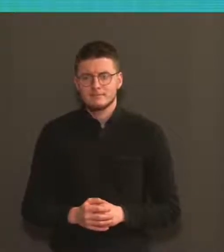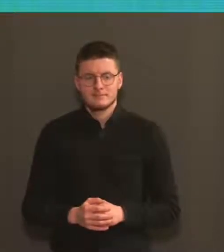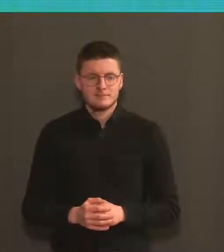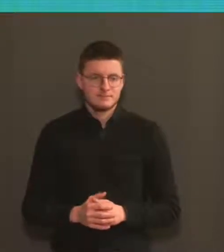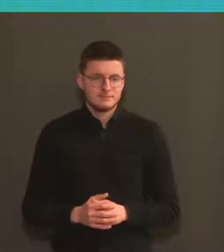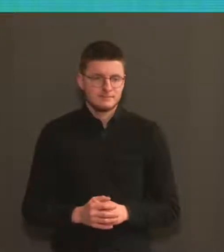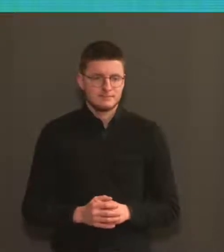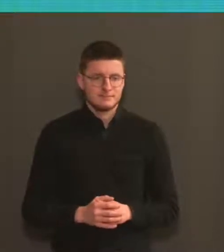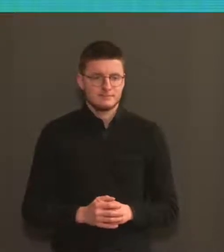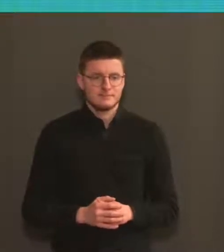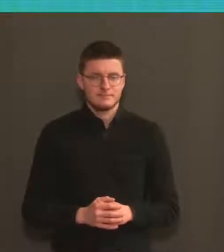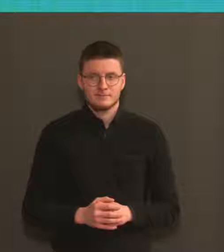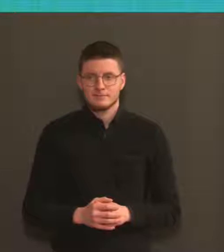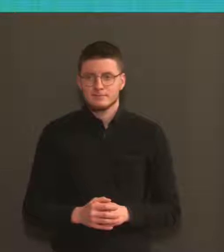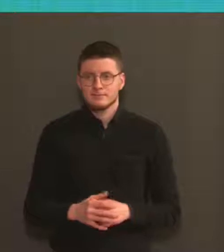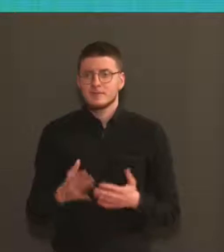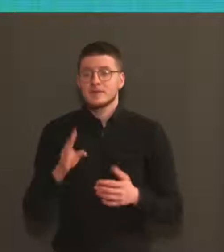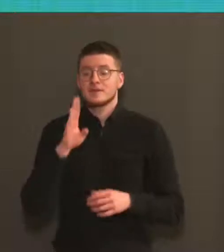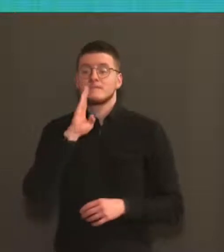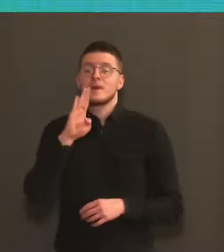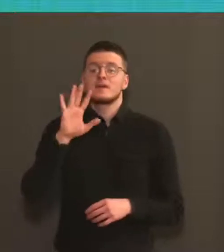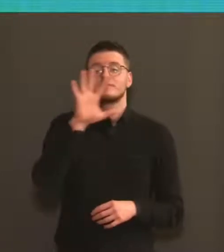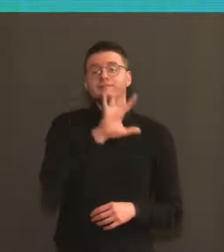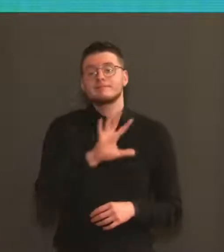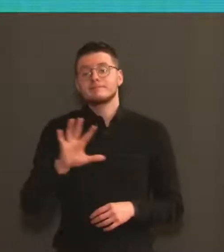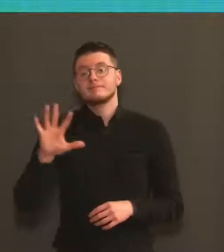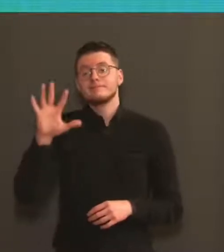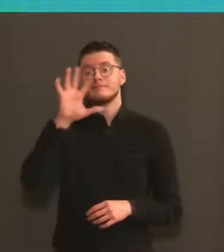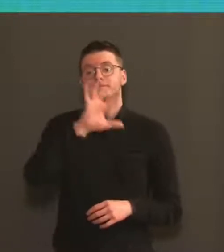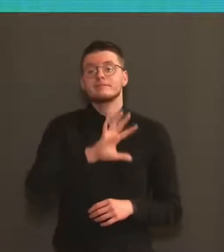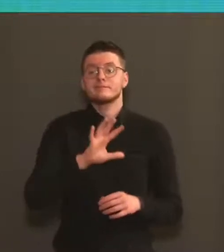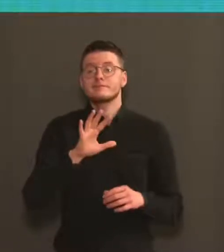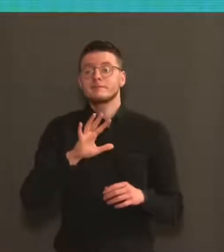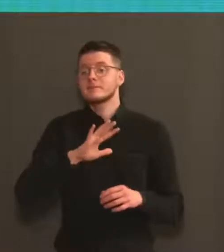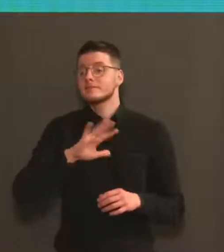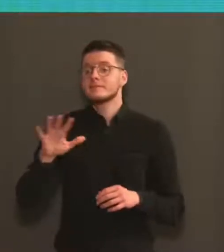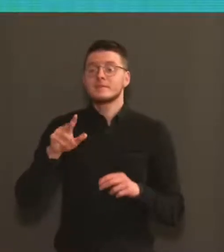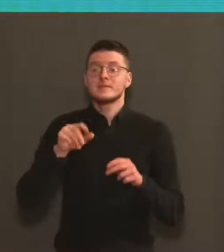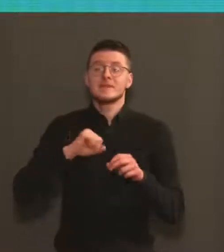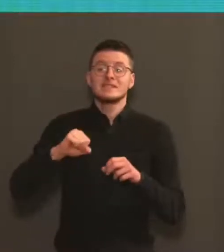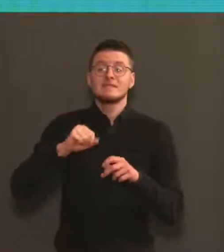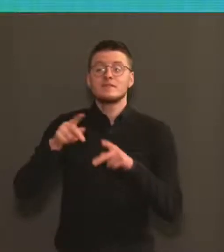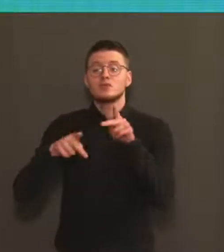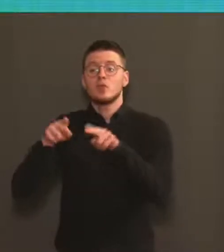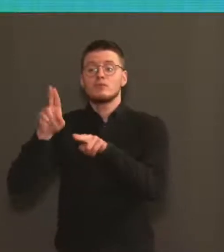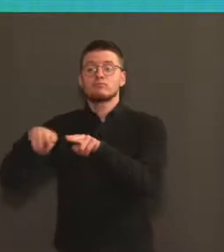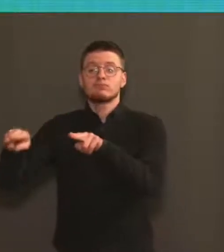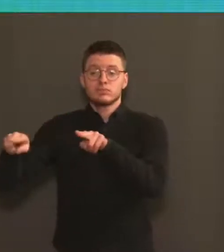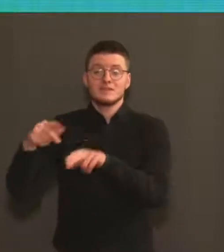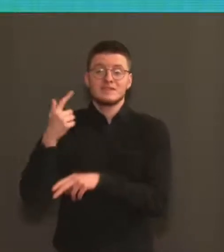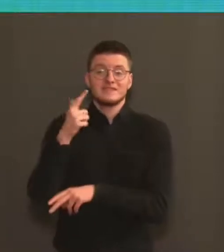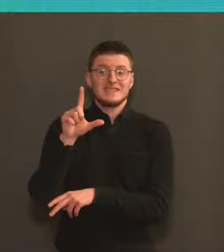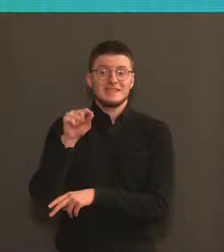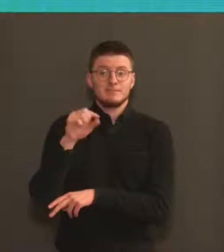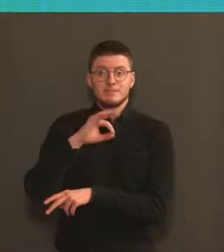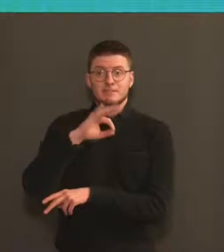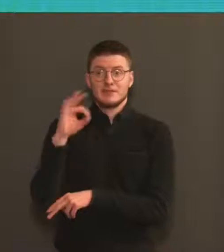In België wordt momenteel 17% van alle intensieve zorgbedden ingenomen door